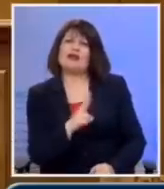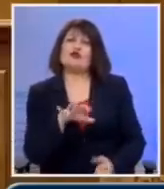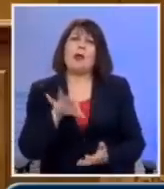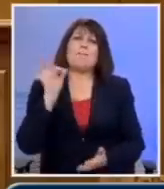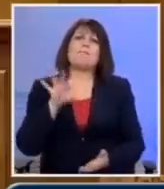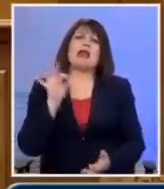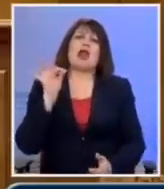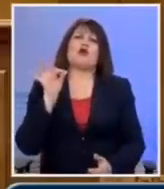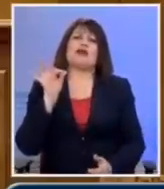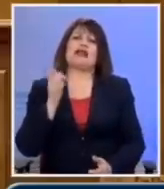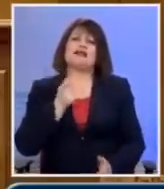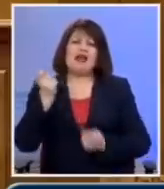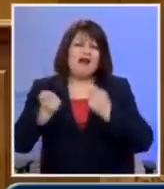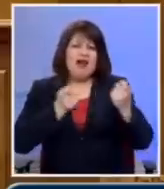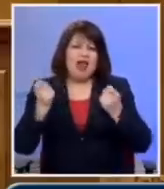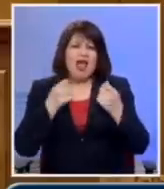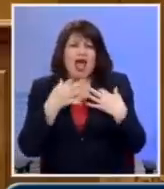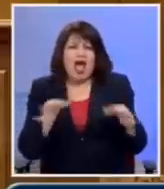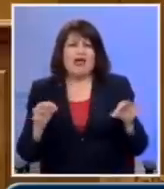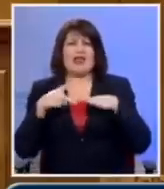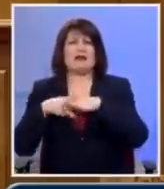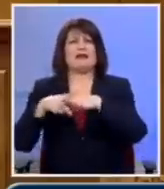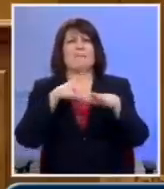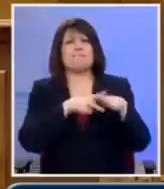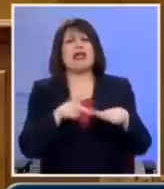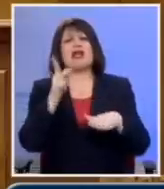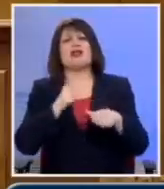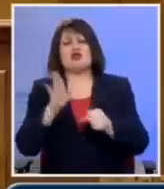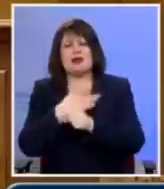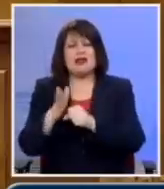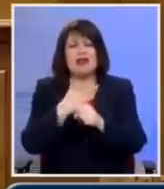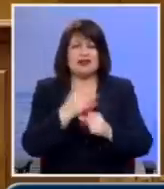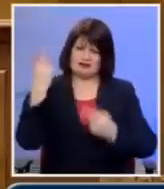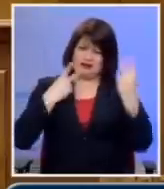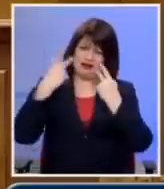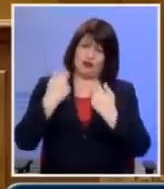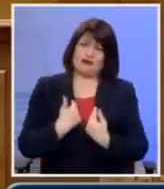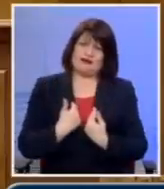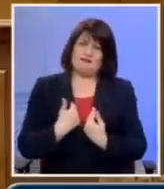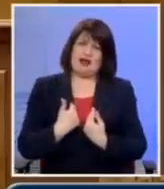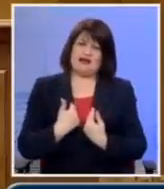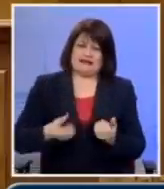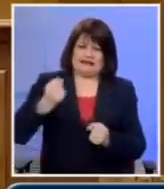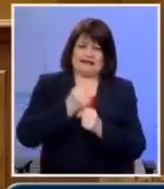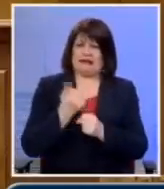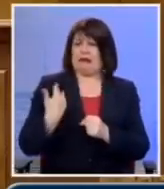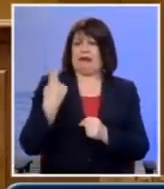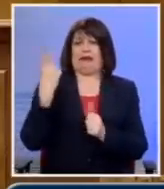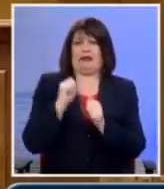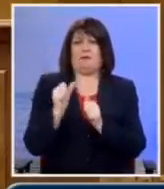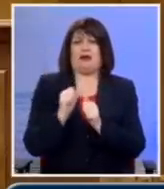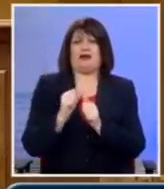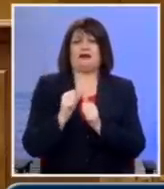επιλογές. Τα χρέη και τα άδεια ταμεία. Την κοινωνική διάλυση κατηγορείται εμάς. Που αναλάβαμε μόλις πριν από δύο